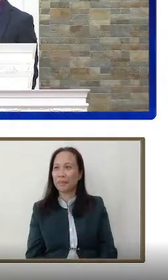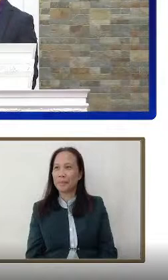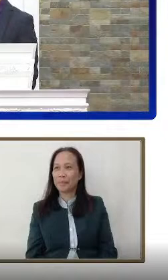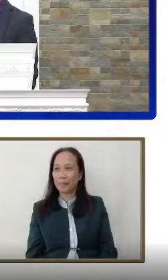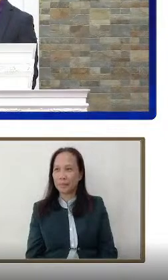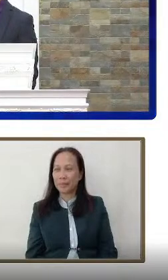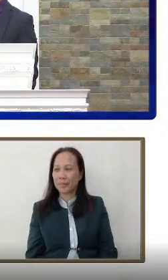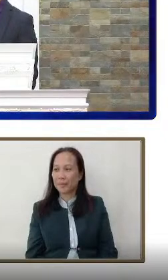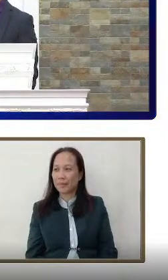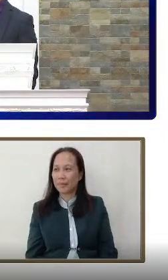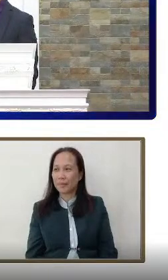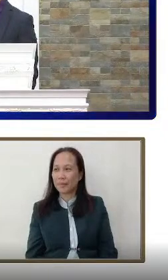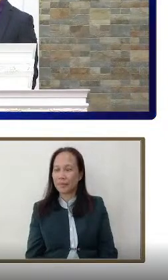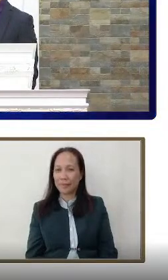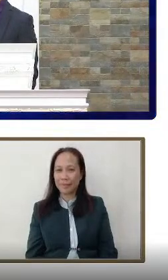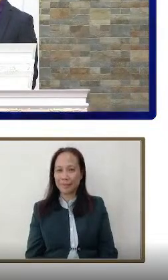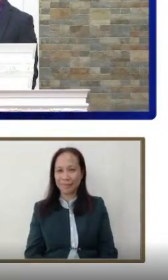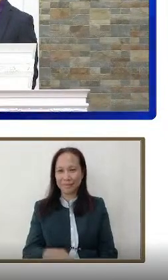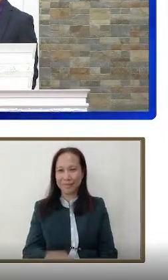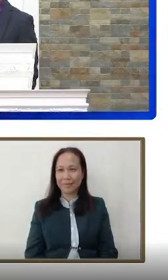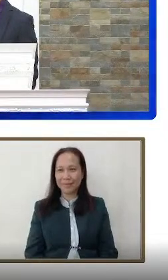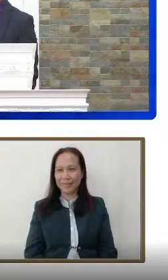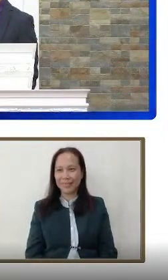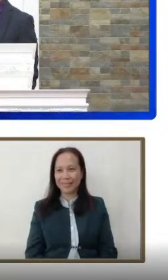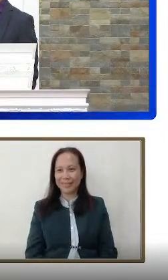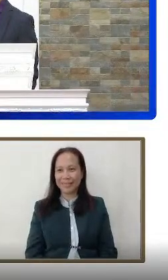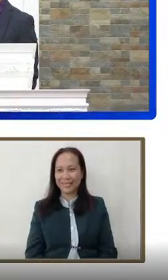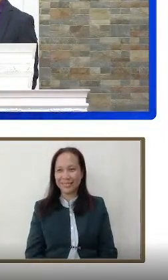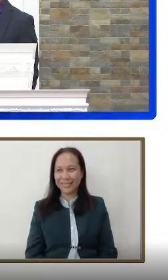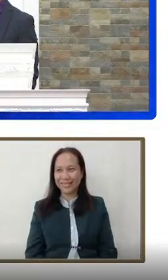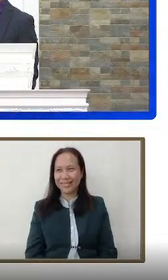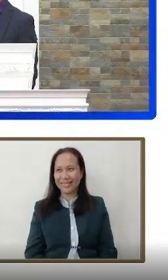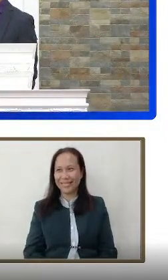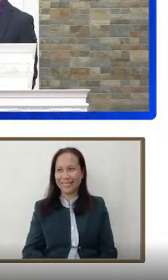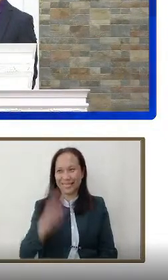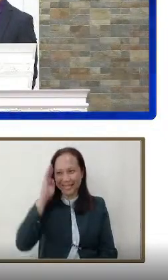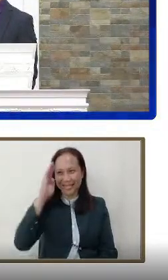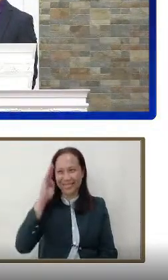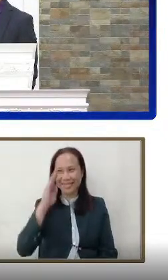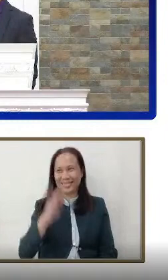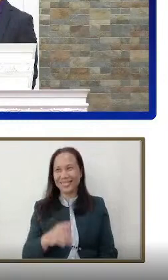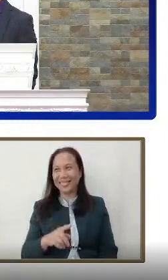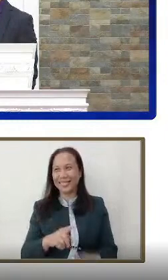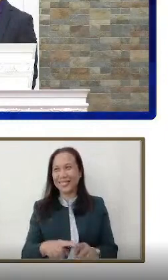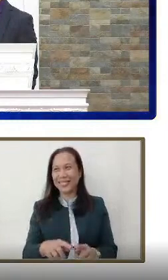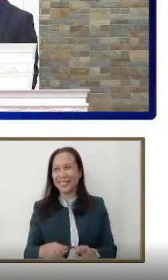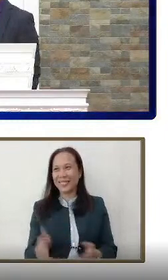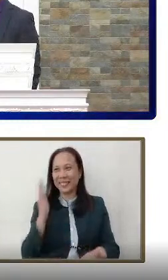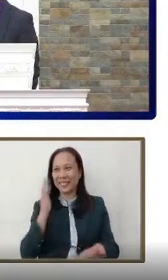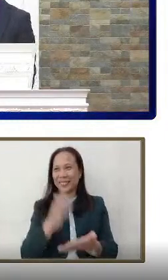Ayun. Pasalo-saludo ka pa. Kararating mo rin lang naman pala.